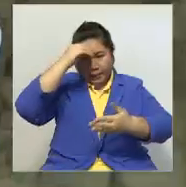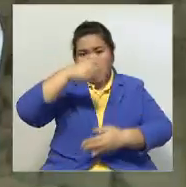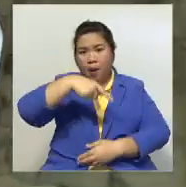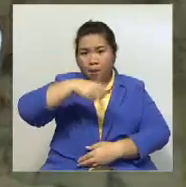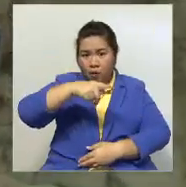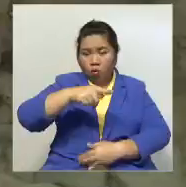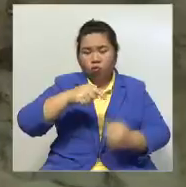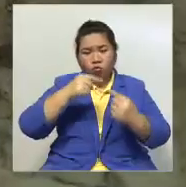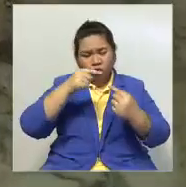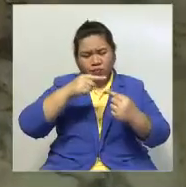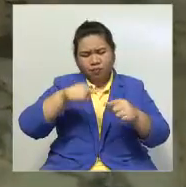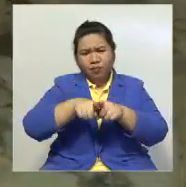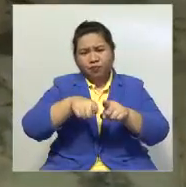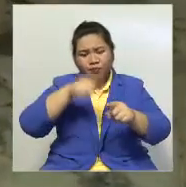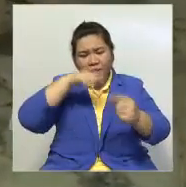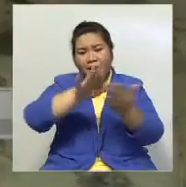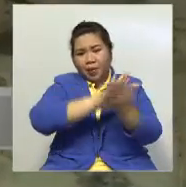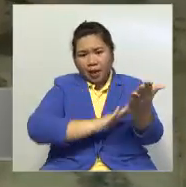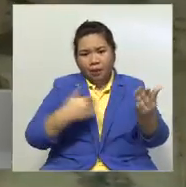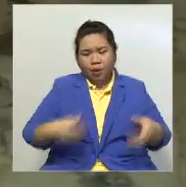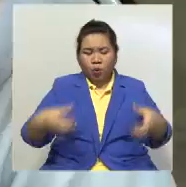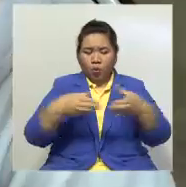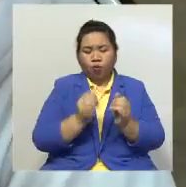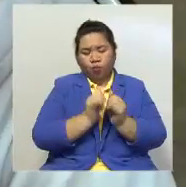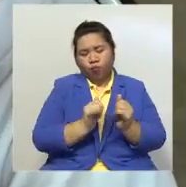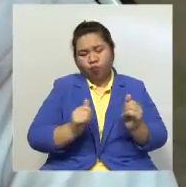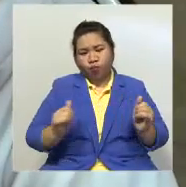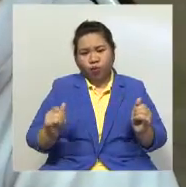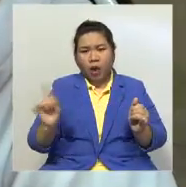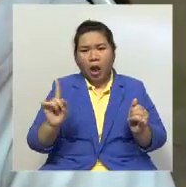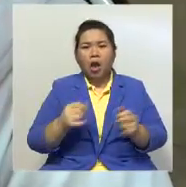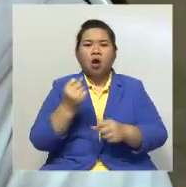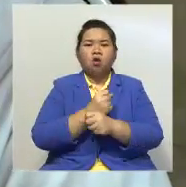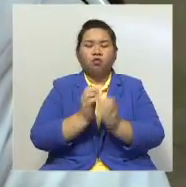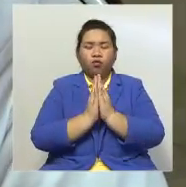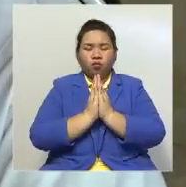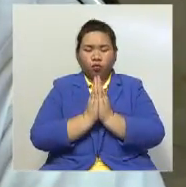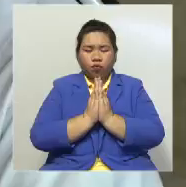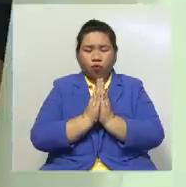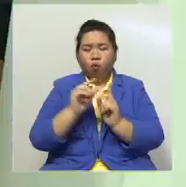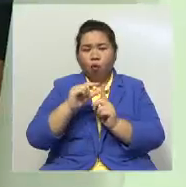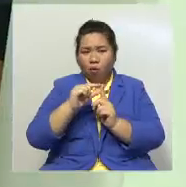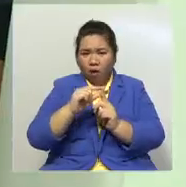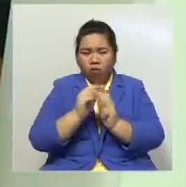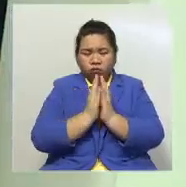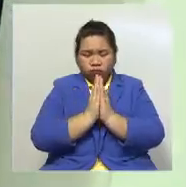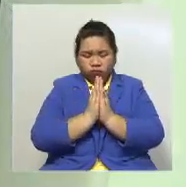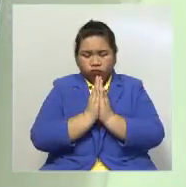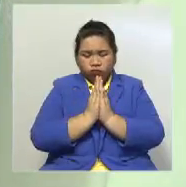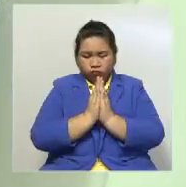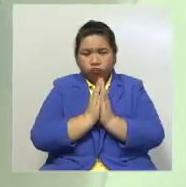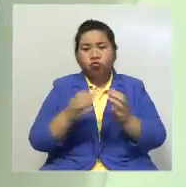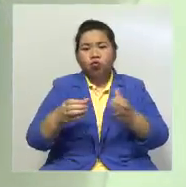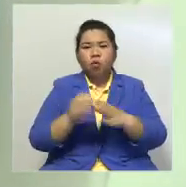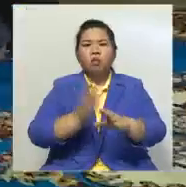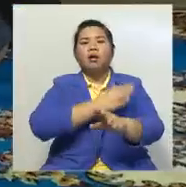งเรียนต่างๆทั่วประเทศเนี่ยค่ะเห็นน้องๆเขามานั่งจับกลุ่มกันแบบนี้นะคะเขากำลังซ้อมสวดมนต์หมู่บทสรรเสริมพระรัตนตรัย